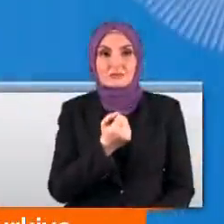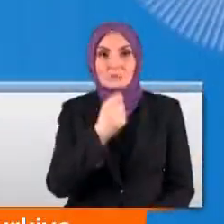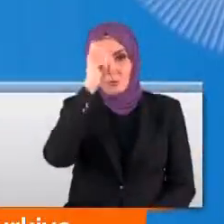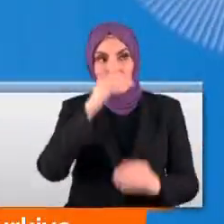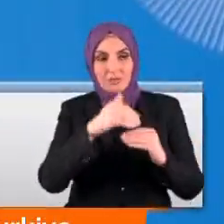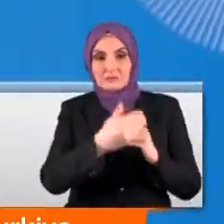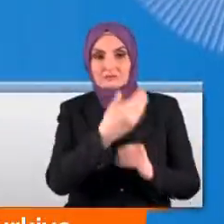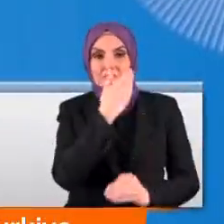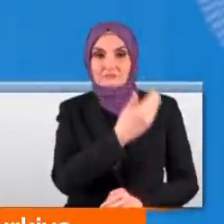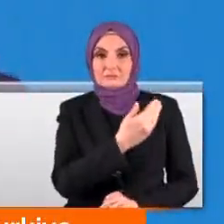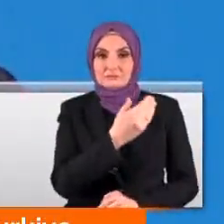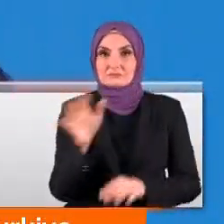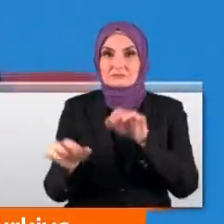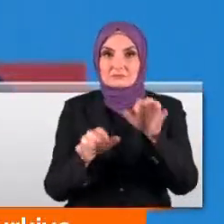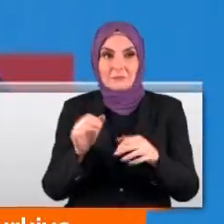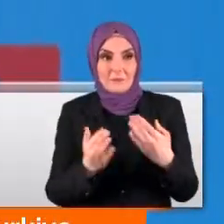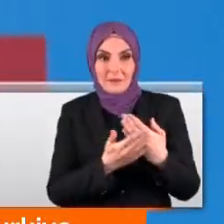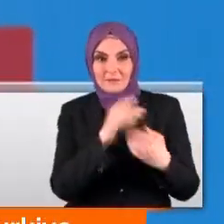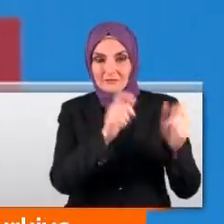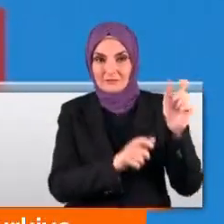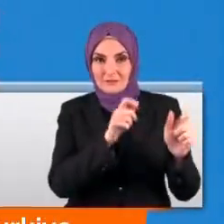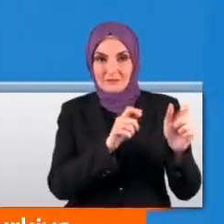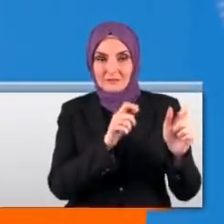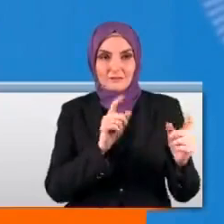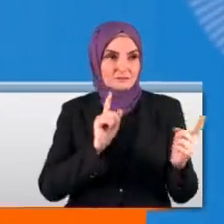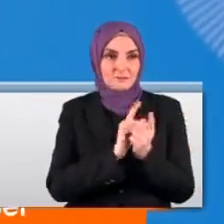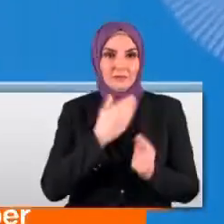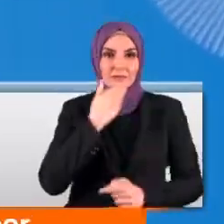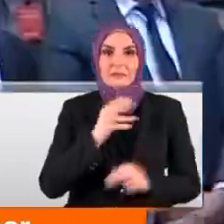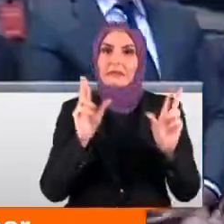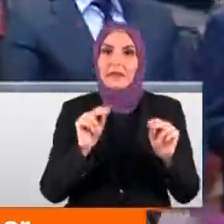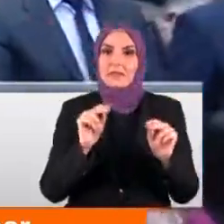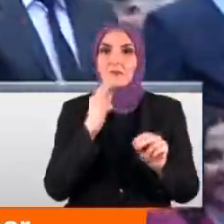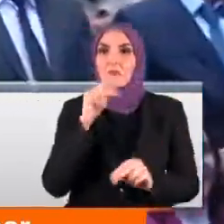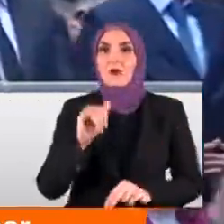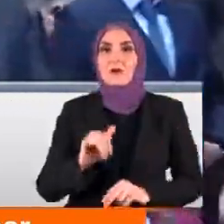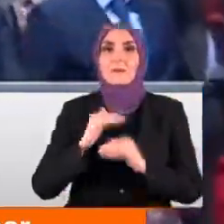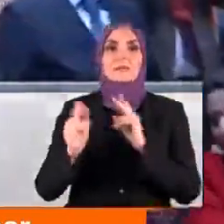mandacılara da yeter söz milletindir diyeceğiz.